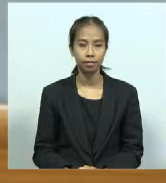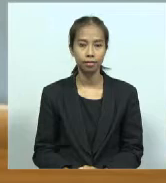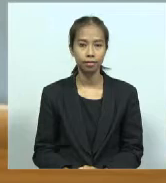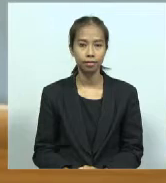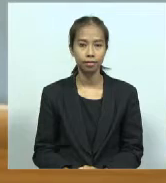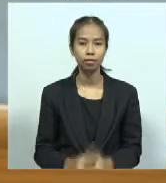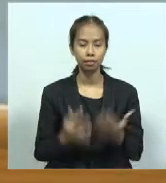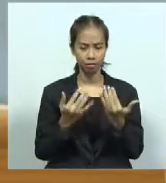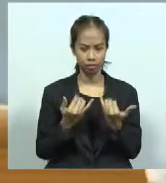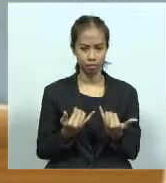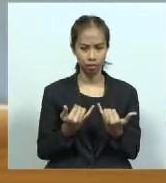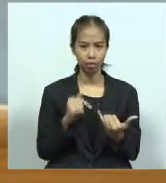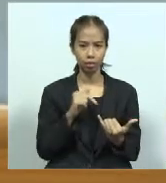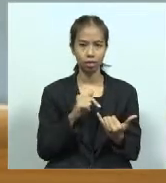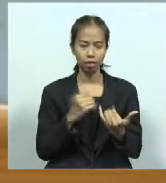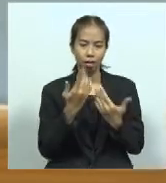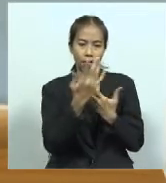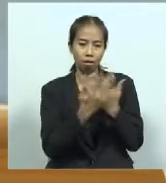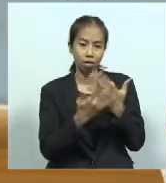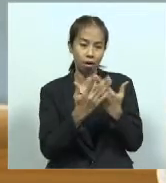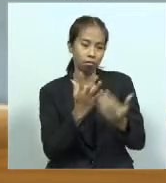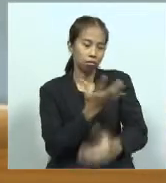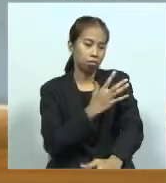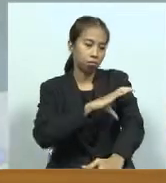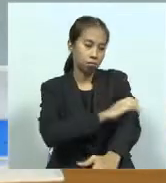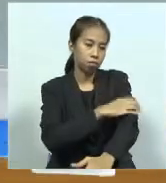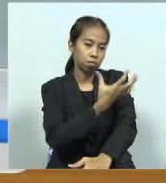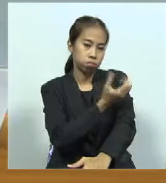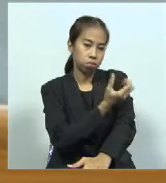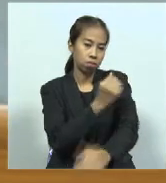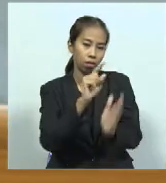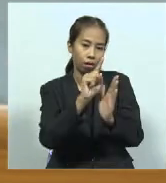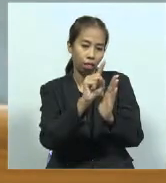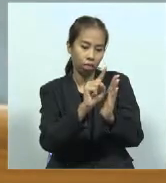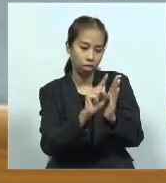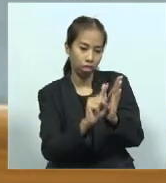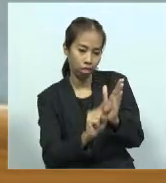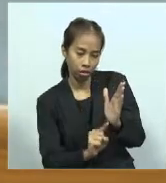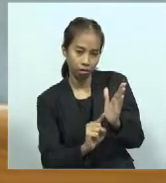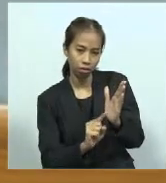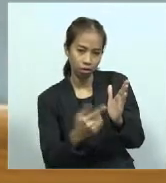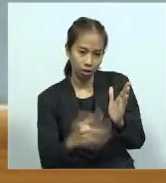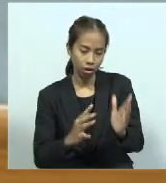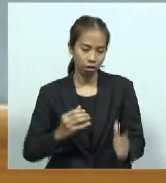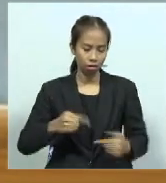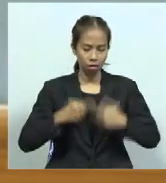ที่เกิดเหตุการณ์คืออยู่ๆความดันเริ่มตกลงนะฮะเริ่มต่างๆเริ่มแย่ลง